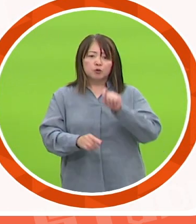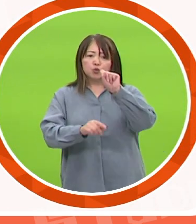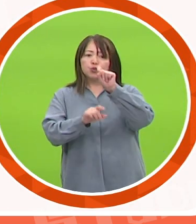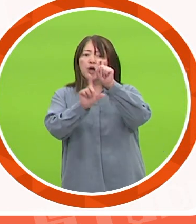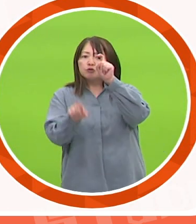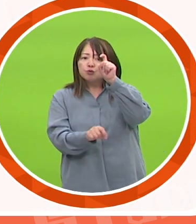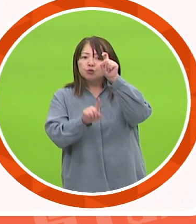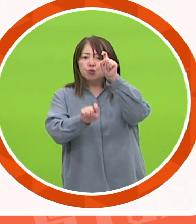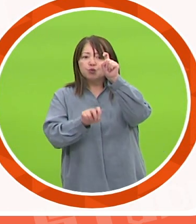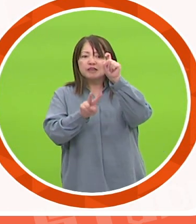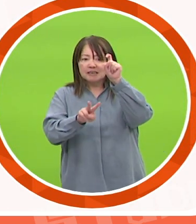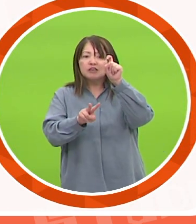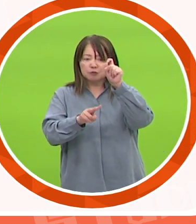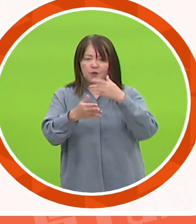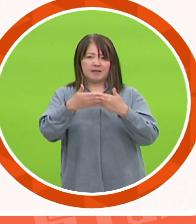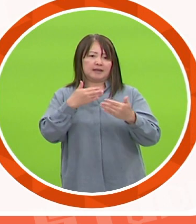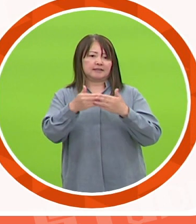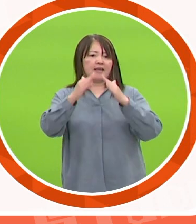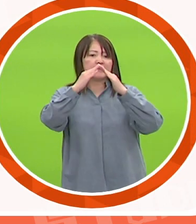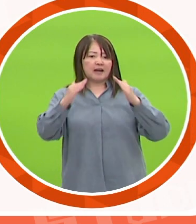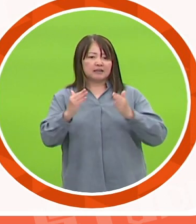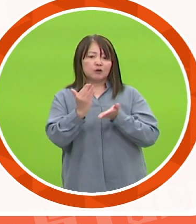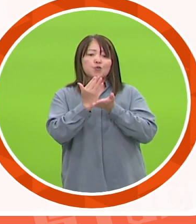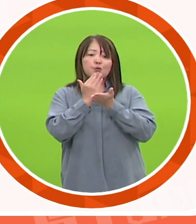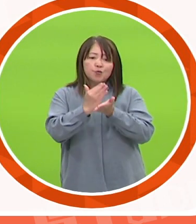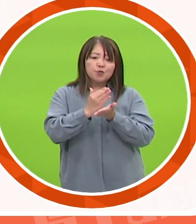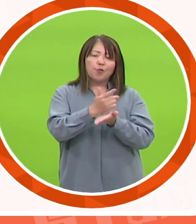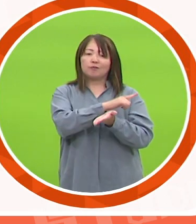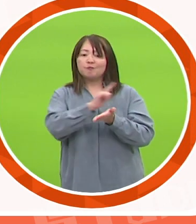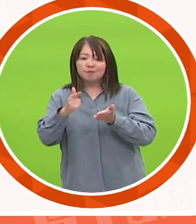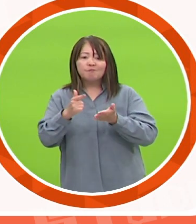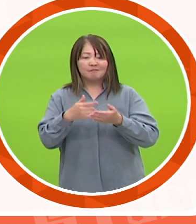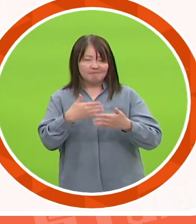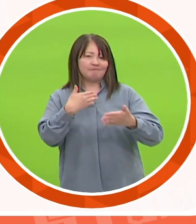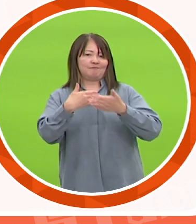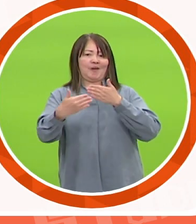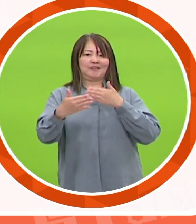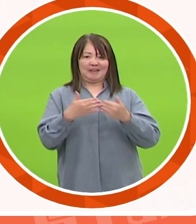10月12日の体験会ではハンザヨットをはじめとするさ